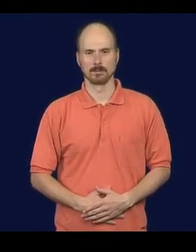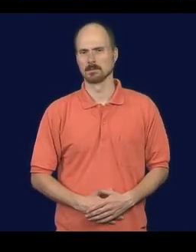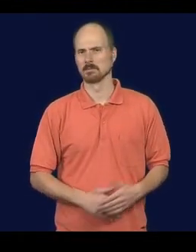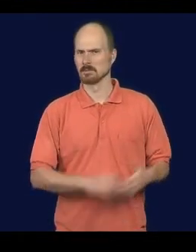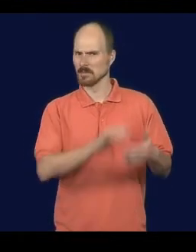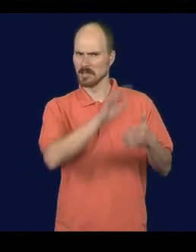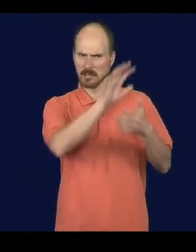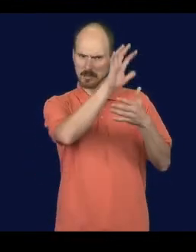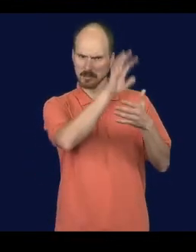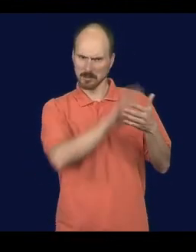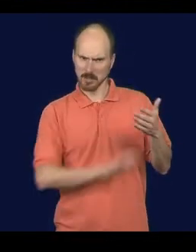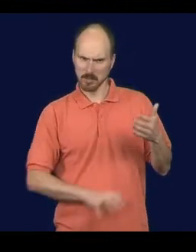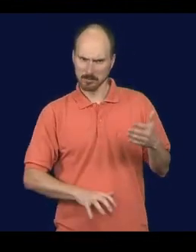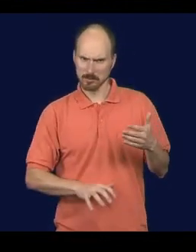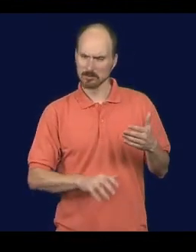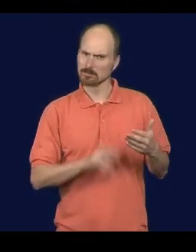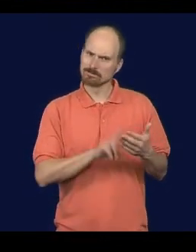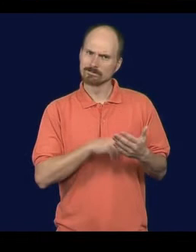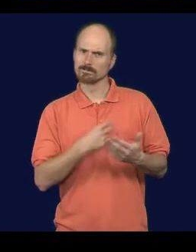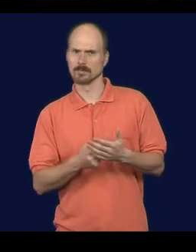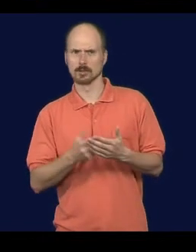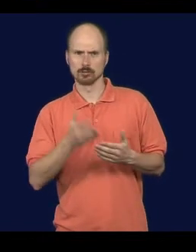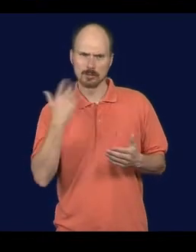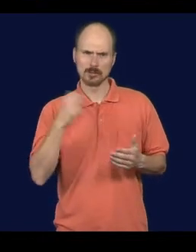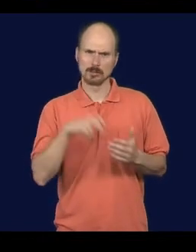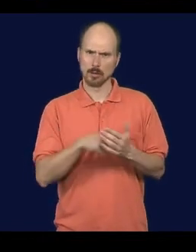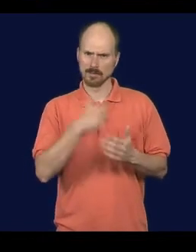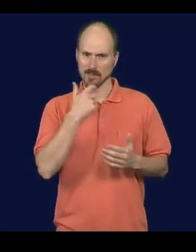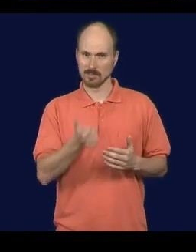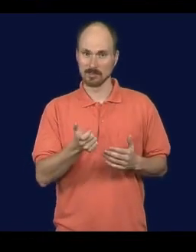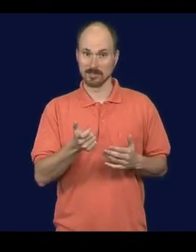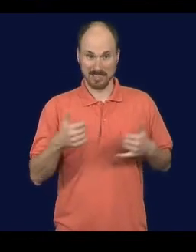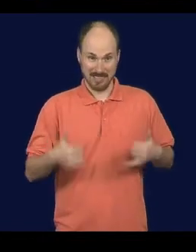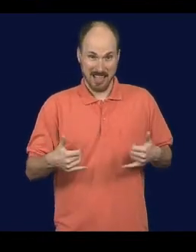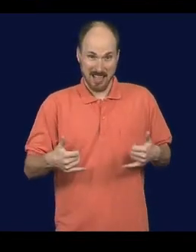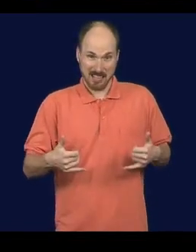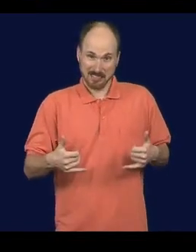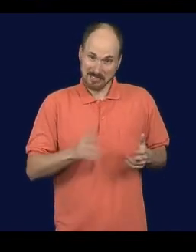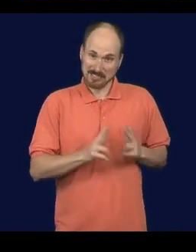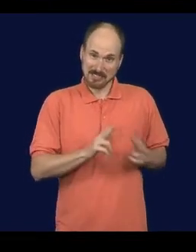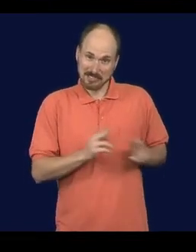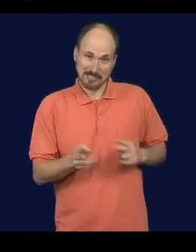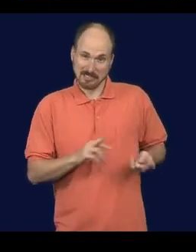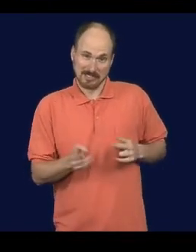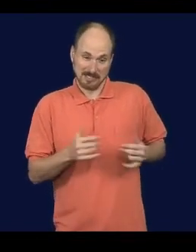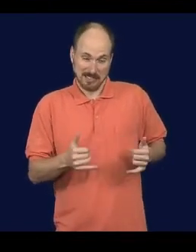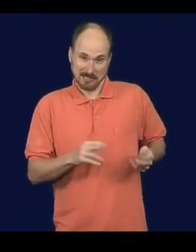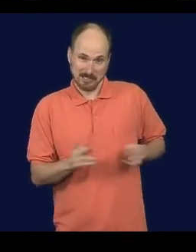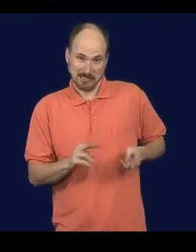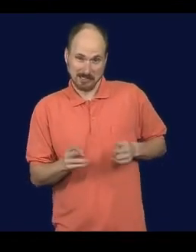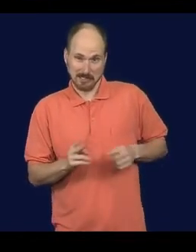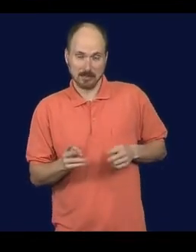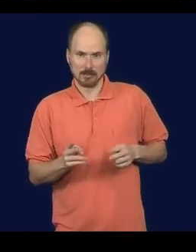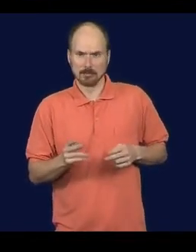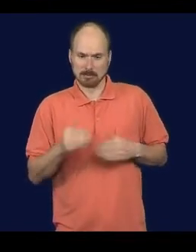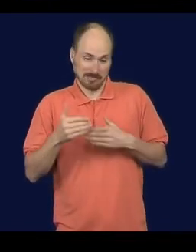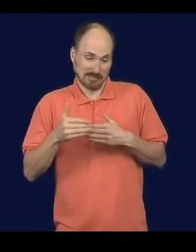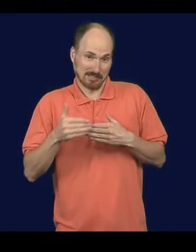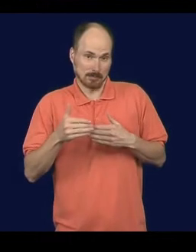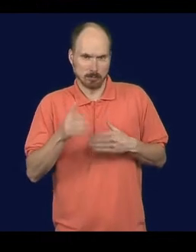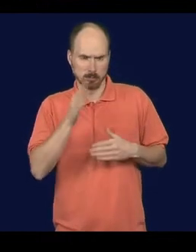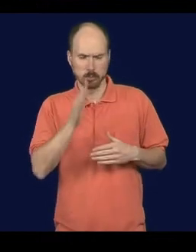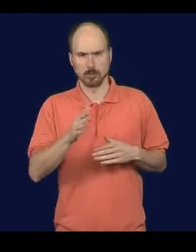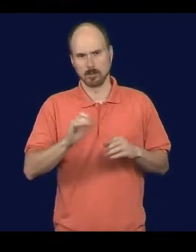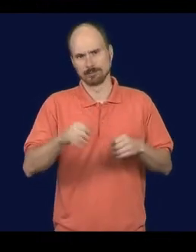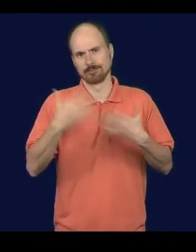vás, který hlas si vyberete. A v neposlední řadě je potřeba pro používání